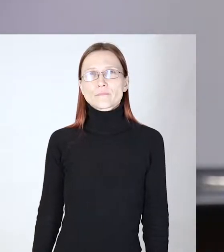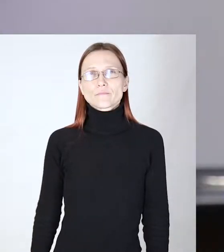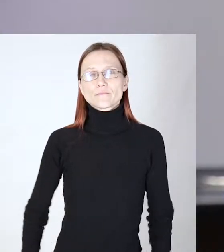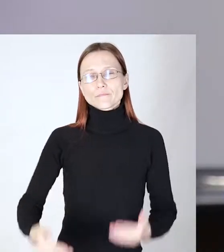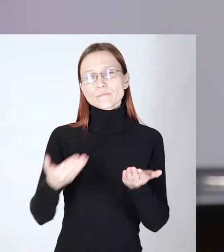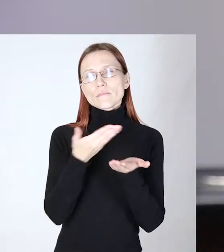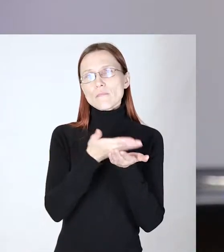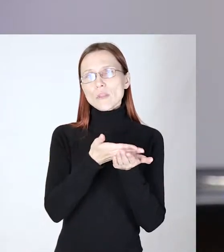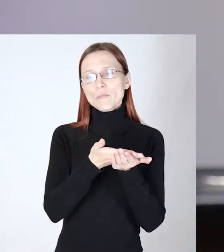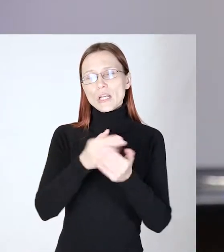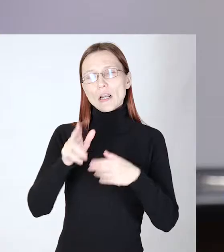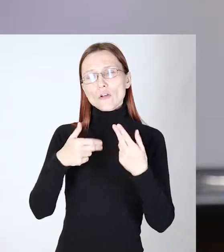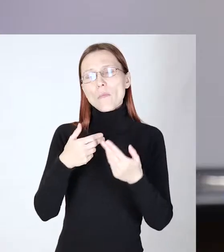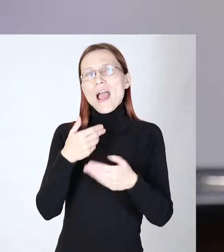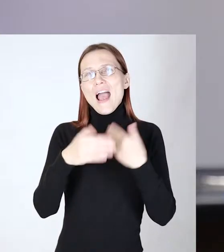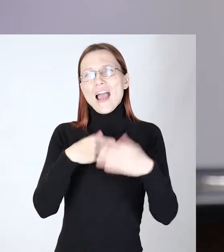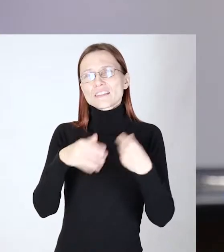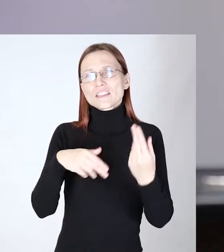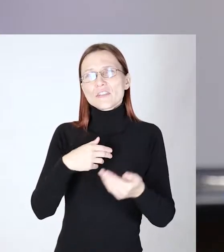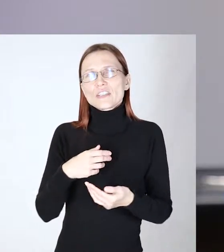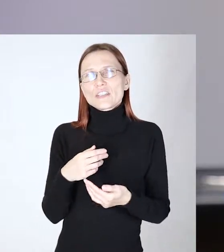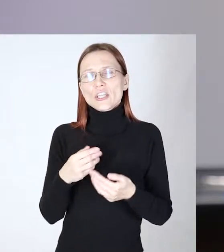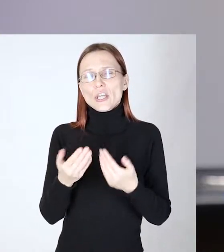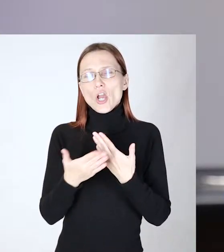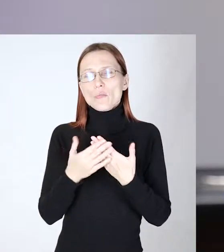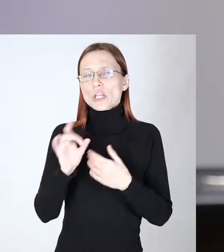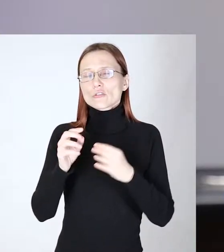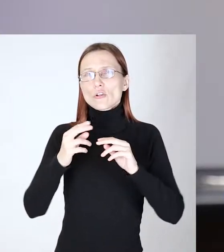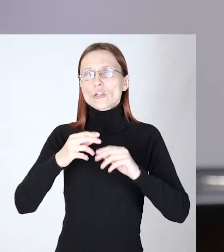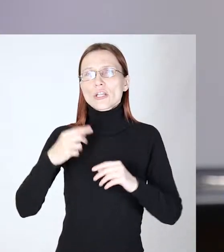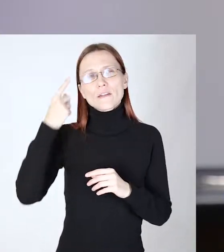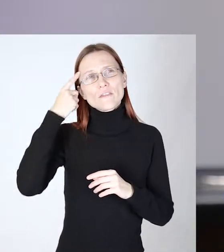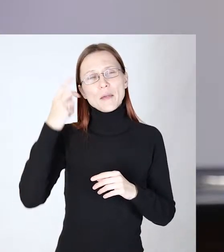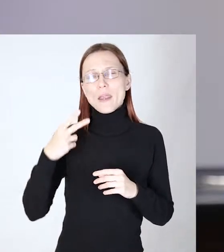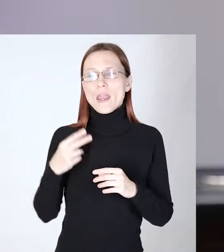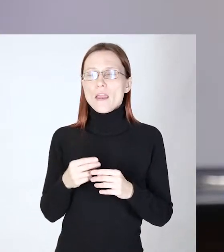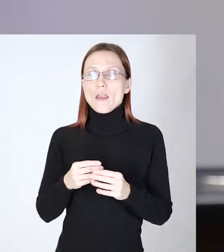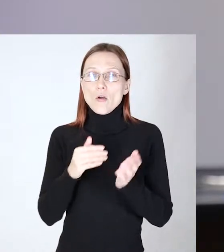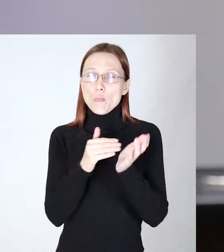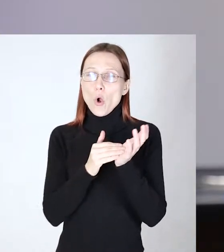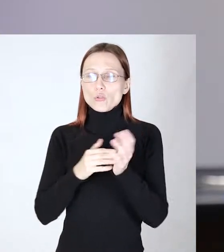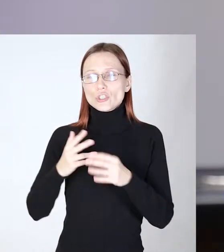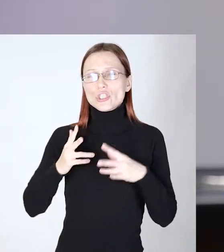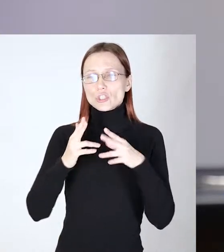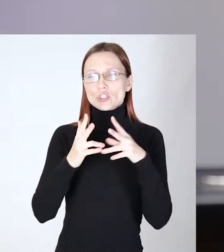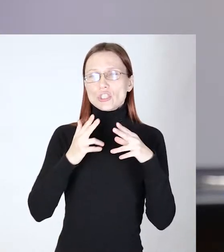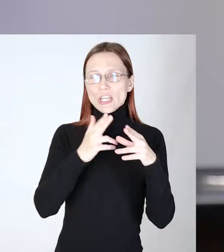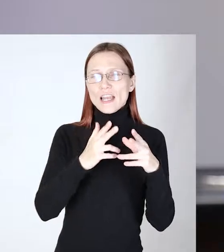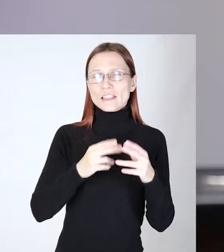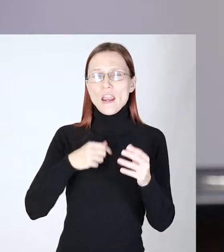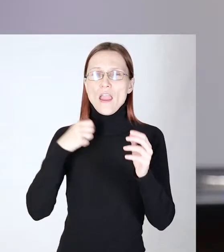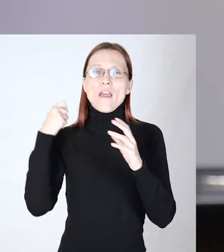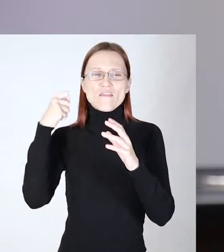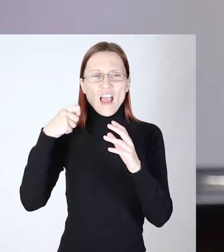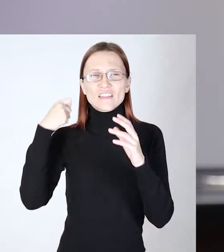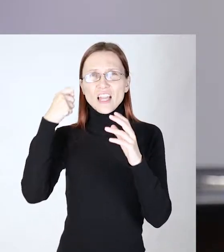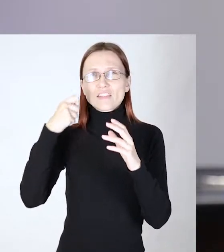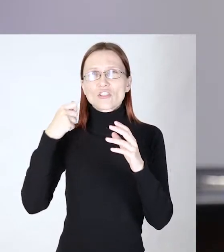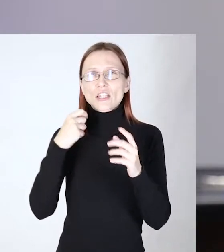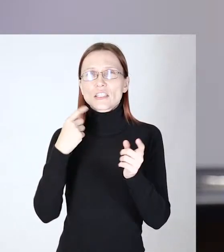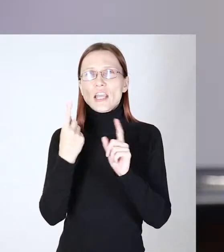Príkladom aktivity, v ktorej vieme využiť strihanie videí a natáčanie videí je napríklad natáčanie sociálnej kampane.